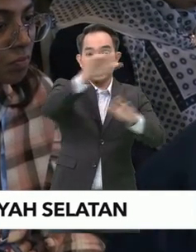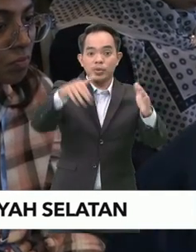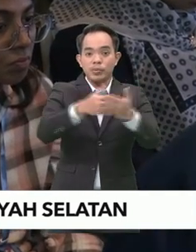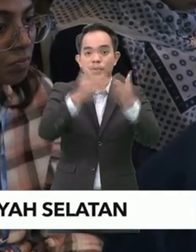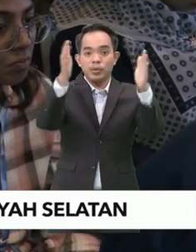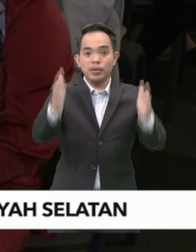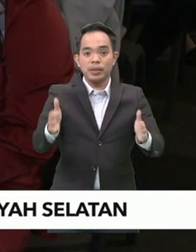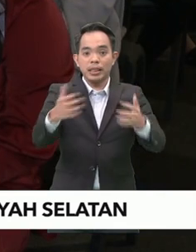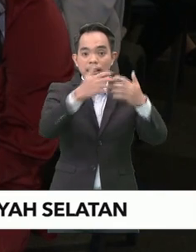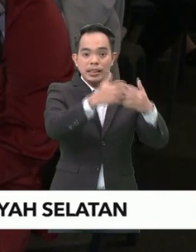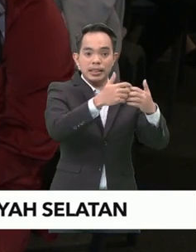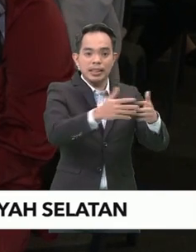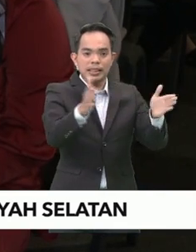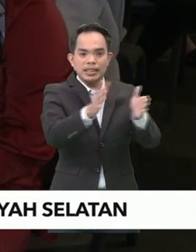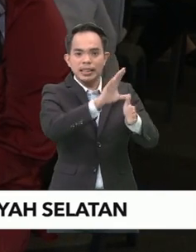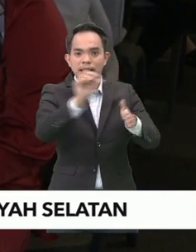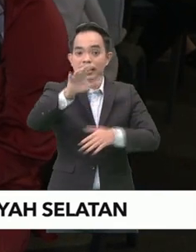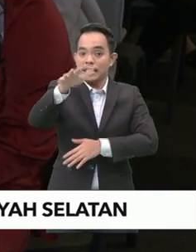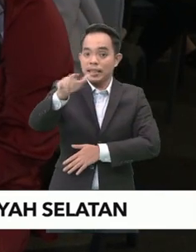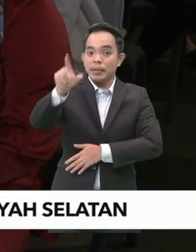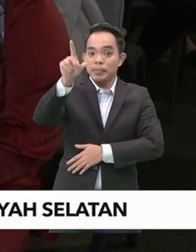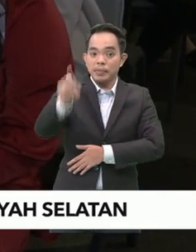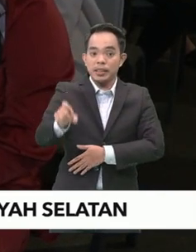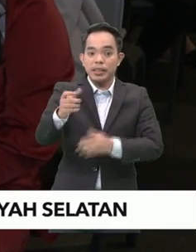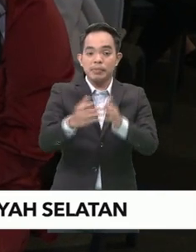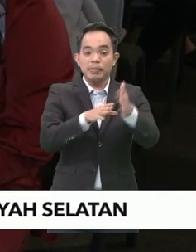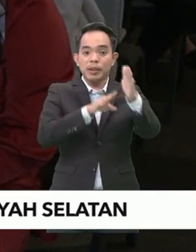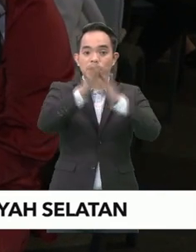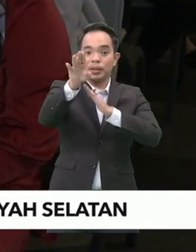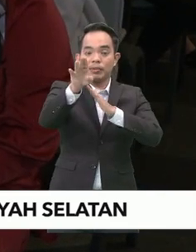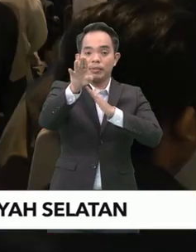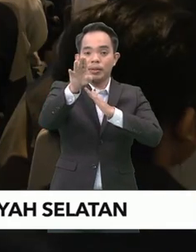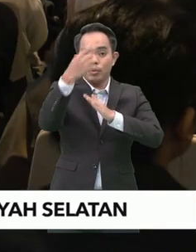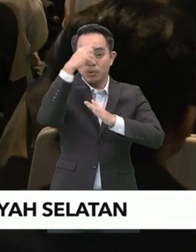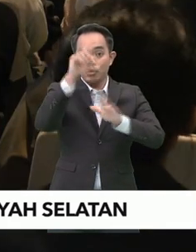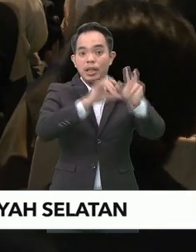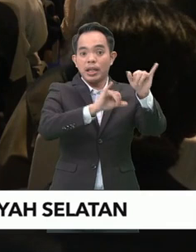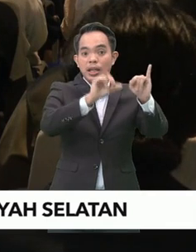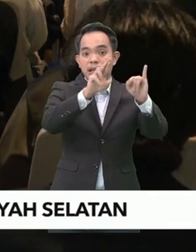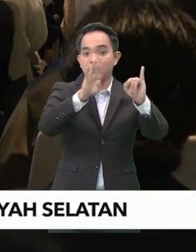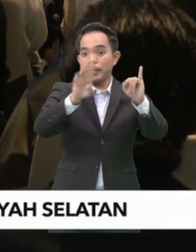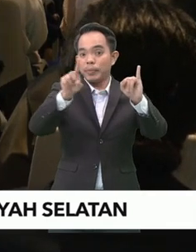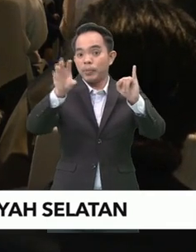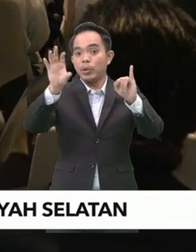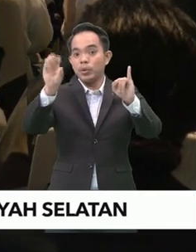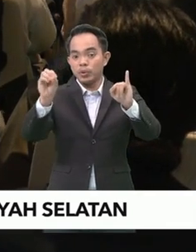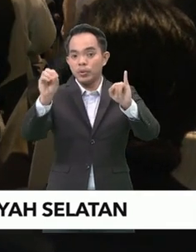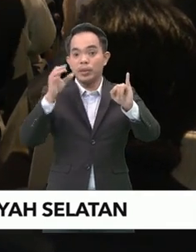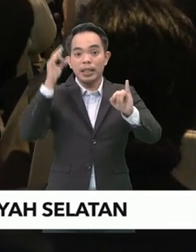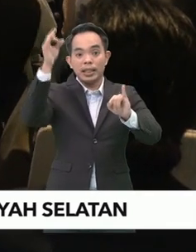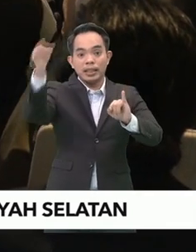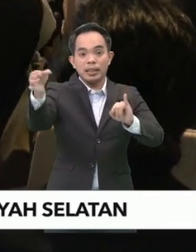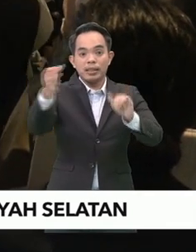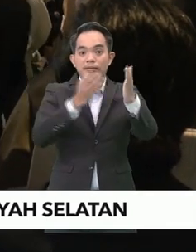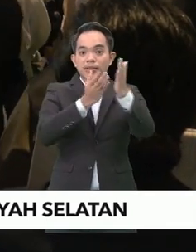industri kecil dan sederhana perlu membangunkan produk perkhidmatan untuk revolusi perindustrian keempat 4IR agar